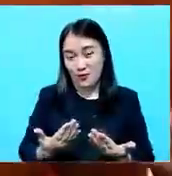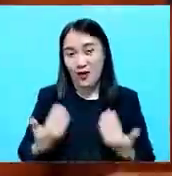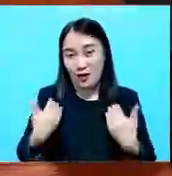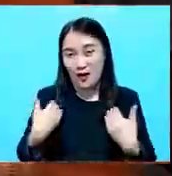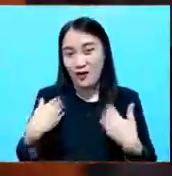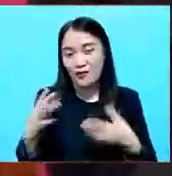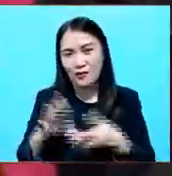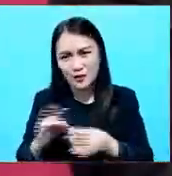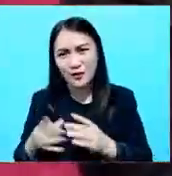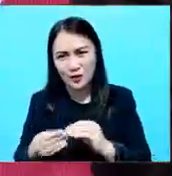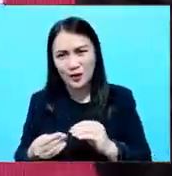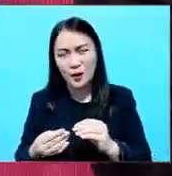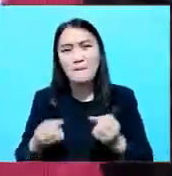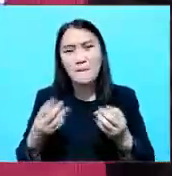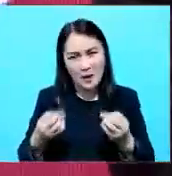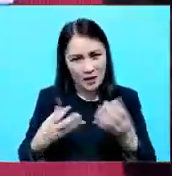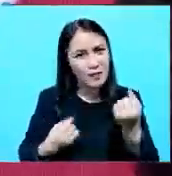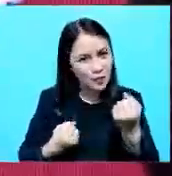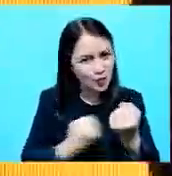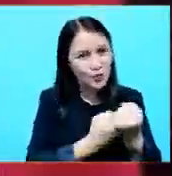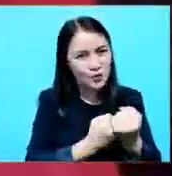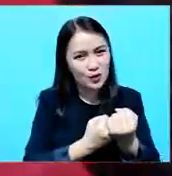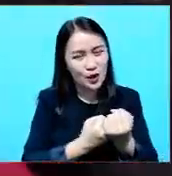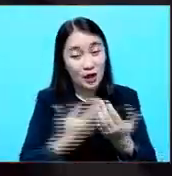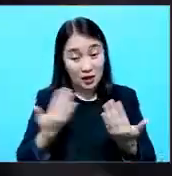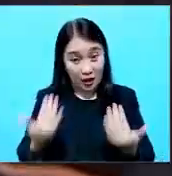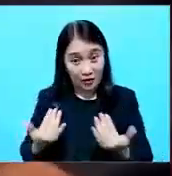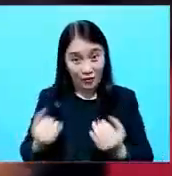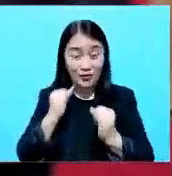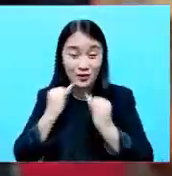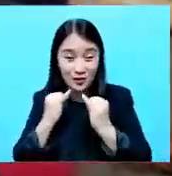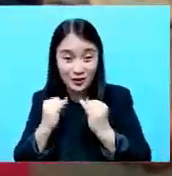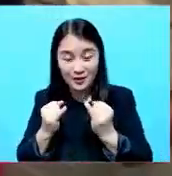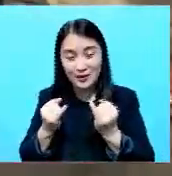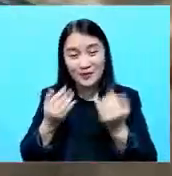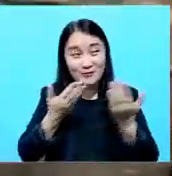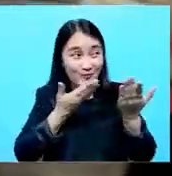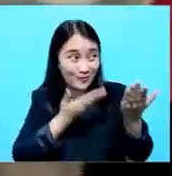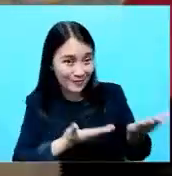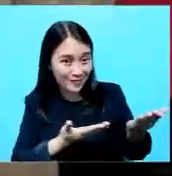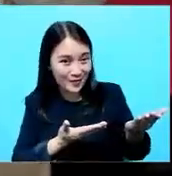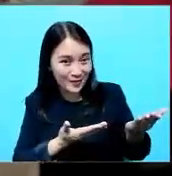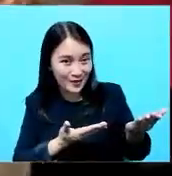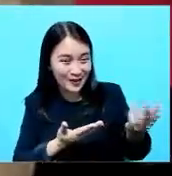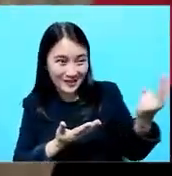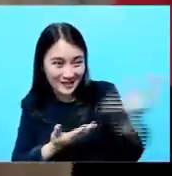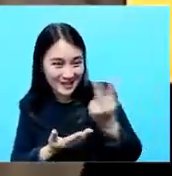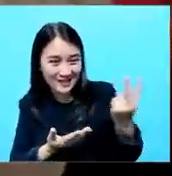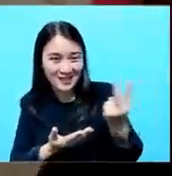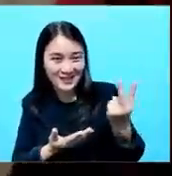ng Luz Viminda sa kadala. Kaya kinorder na natin sila, Mr. Coco Martin and Lovey Po, Tanggol and Mocha!